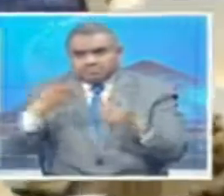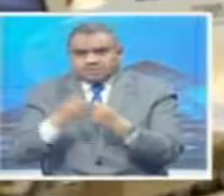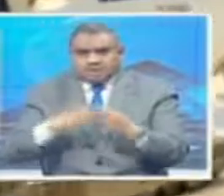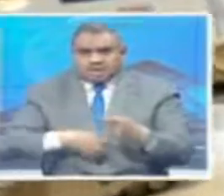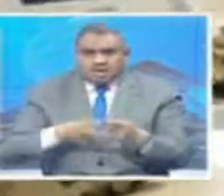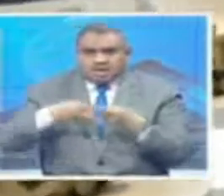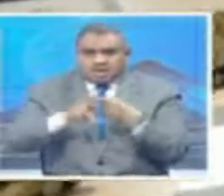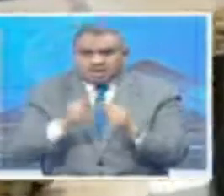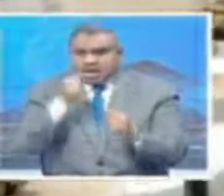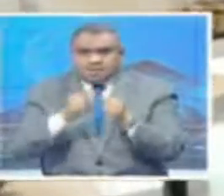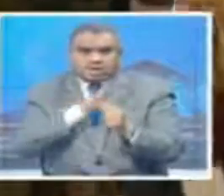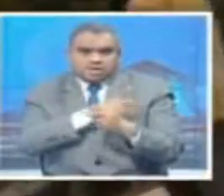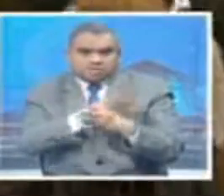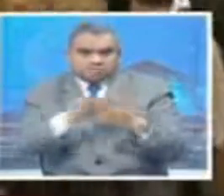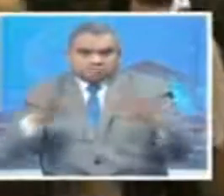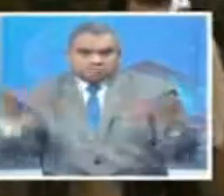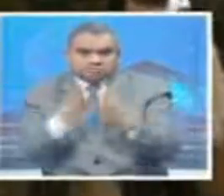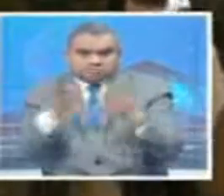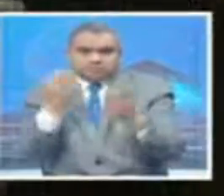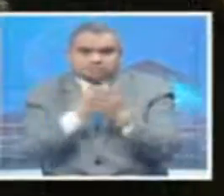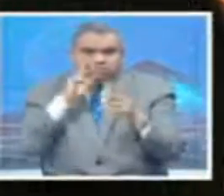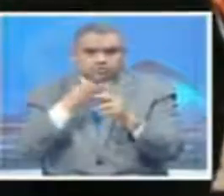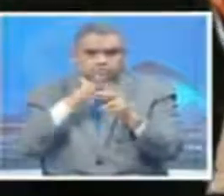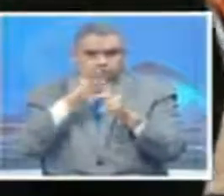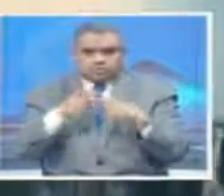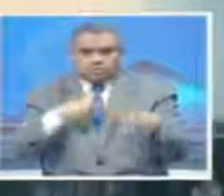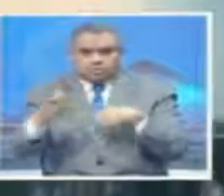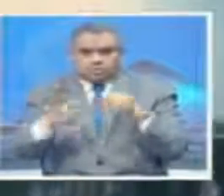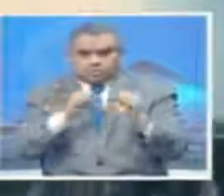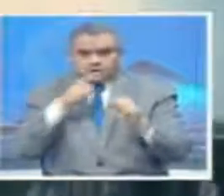منظومات الصناعات العسكرية والدفاعية والتكنولوجية في العالم.